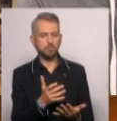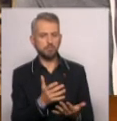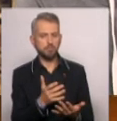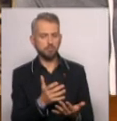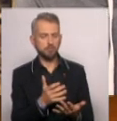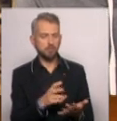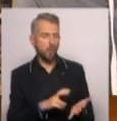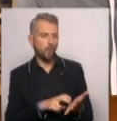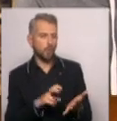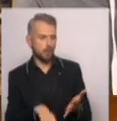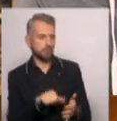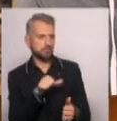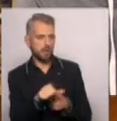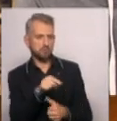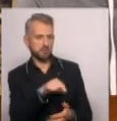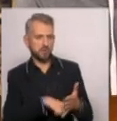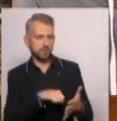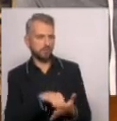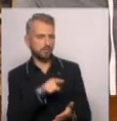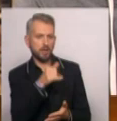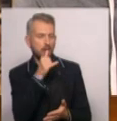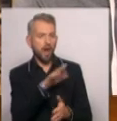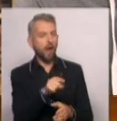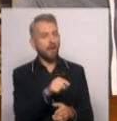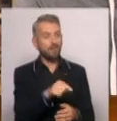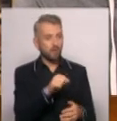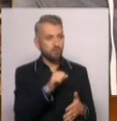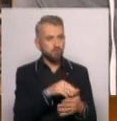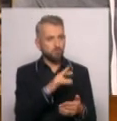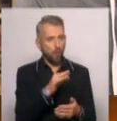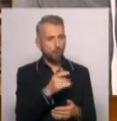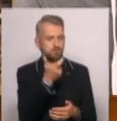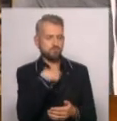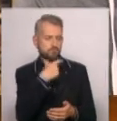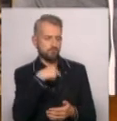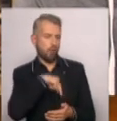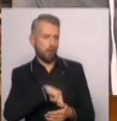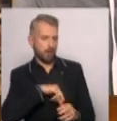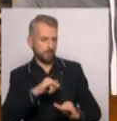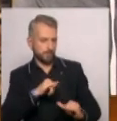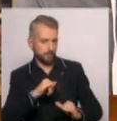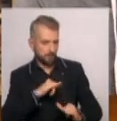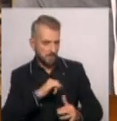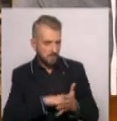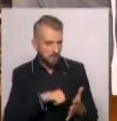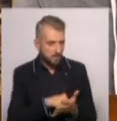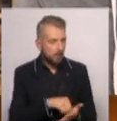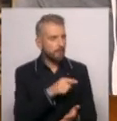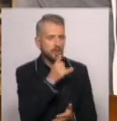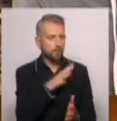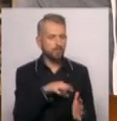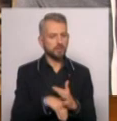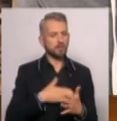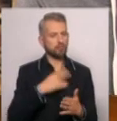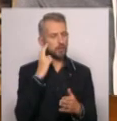міркувань, да, морально-етичного характеру, він не може увійти до складу київської команди до того часу, поки він в суді не доведе свою